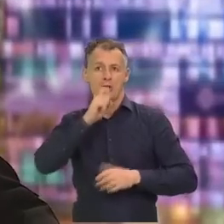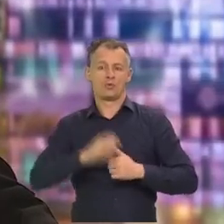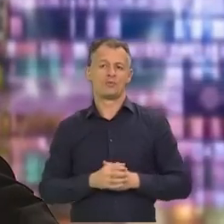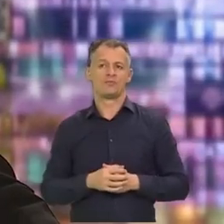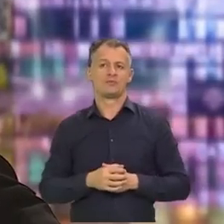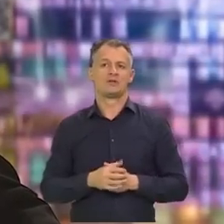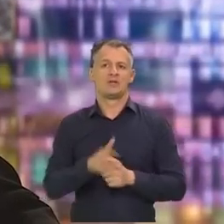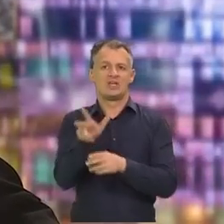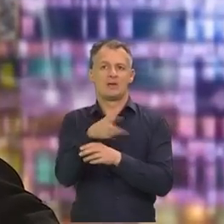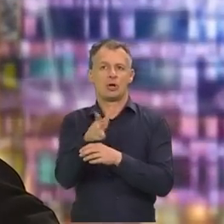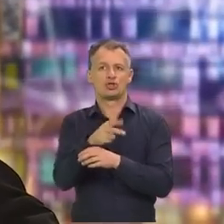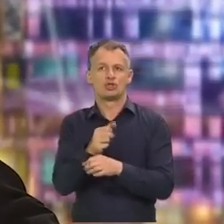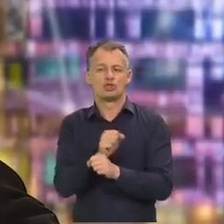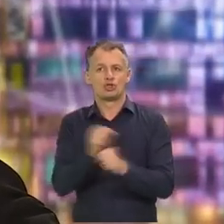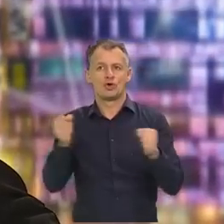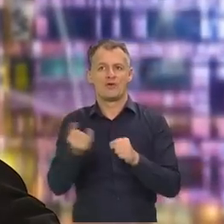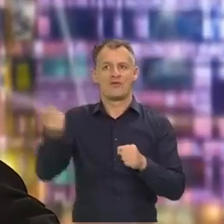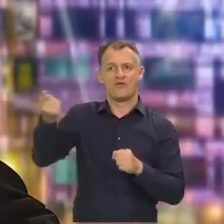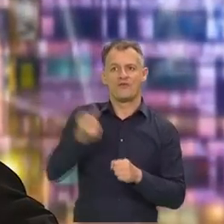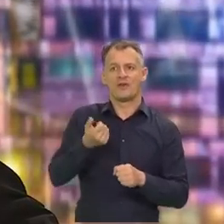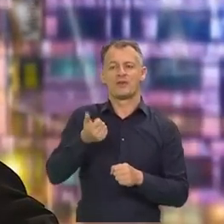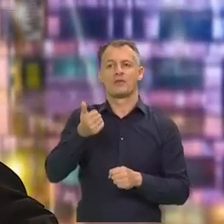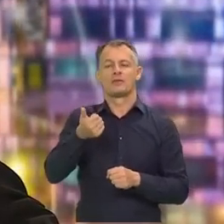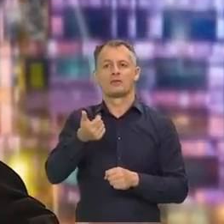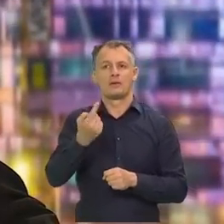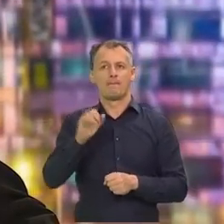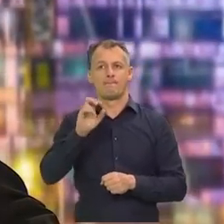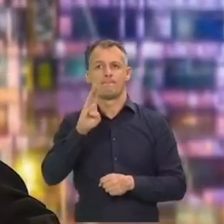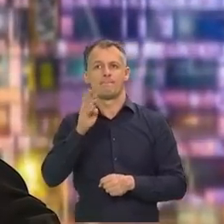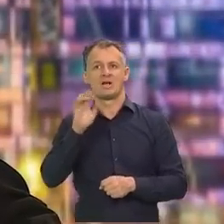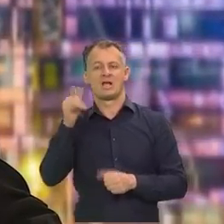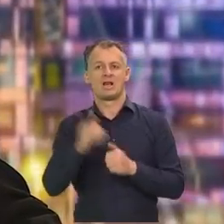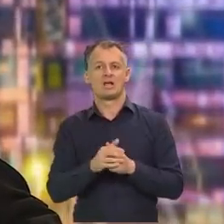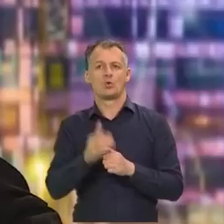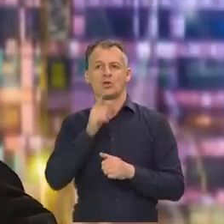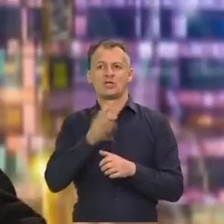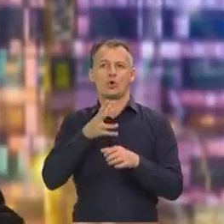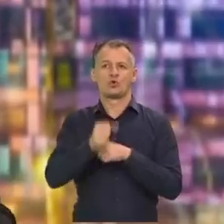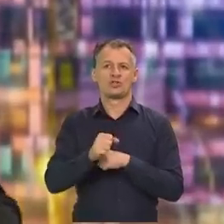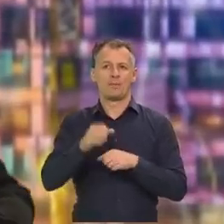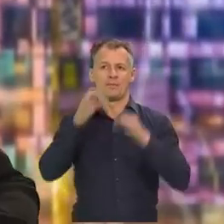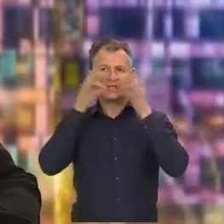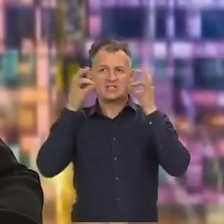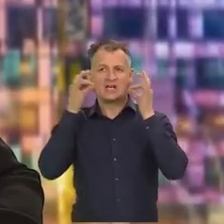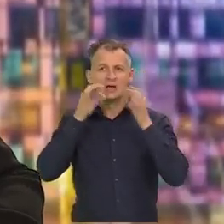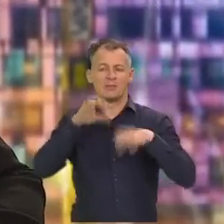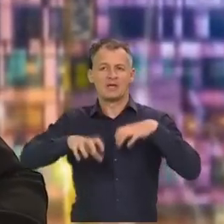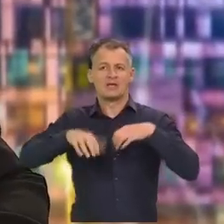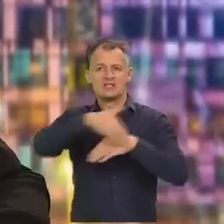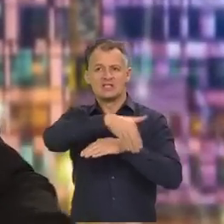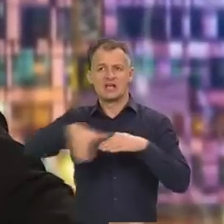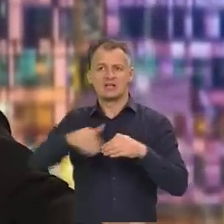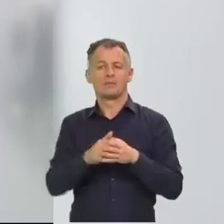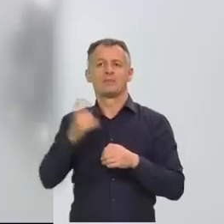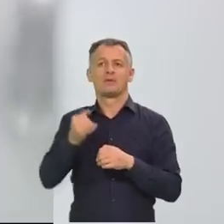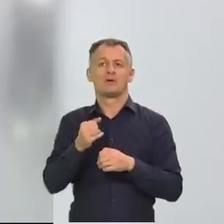Și imagini șocante vin de la Brăila, acolo unde un câine de talie mare a ucis o pisică în plină stradă. Animalul era plimbat în